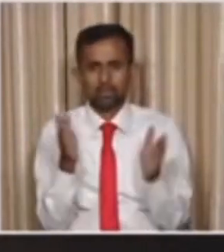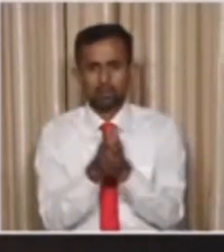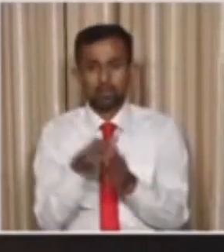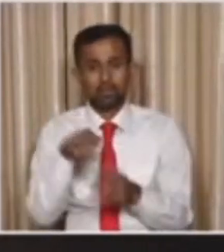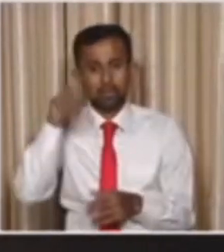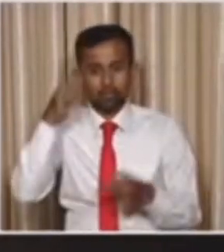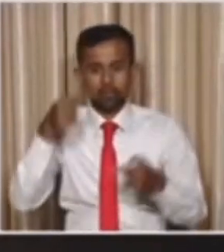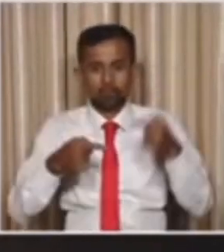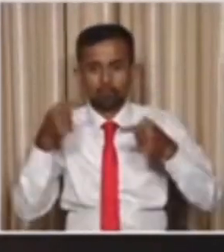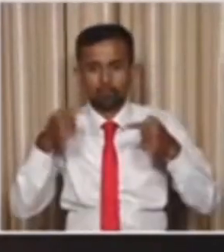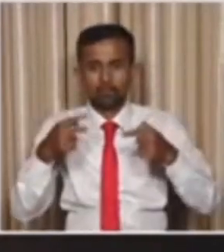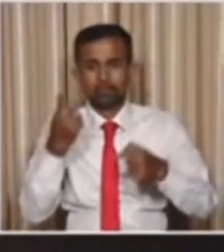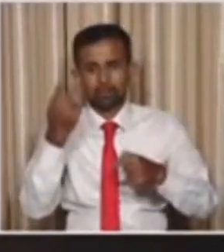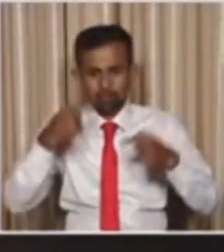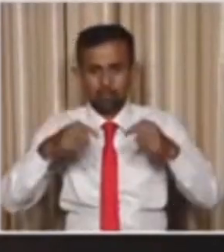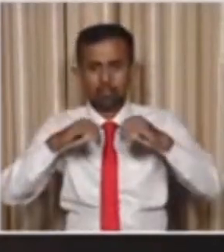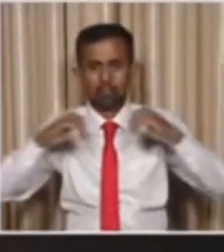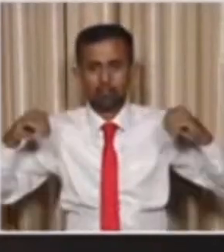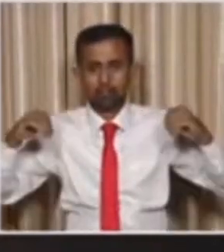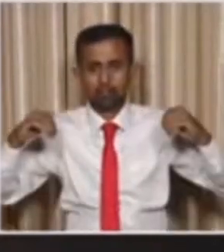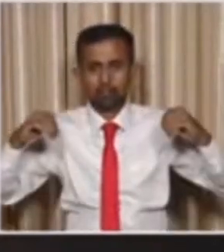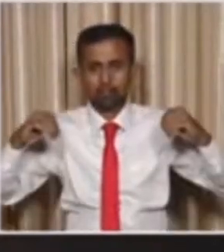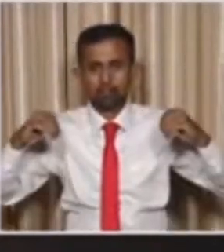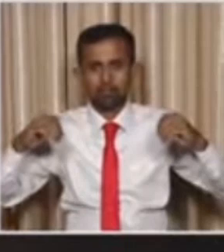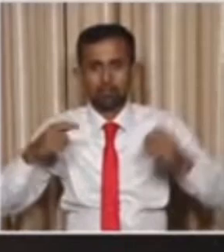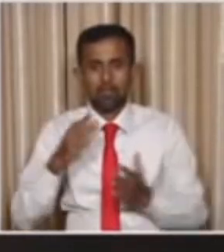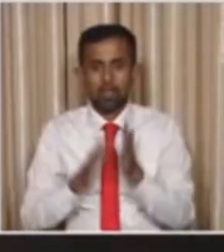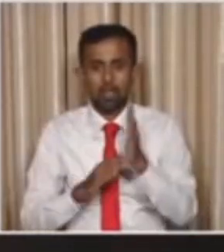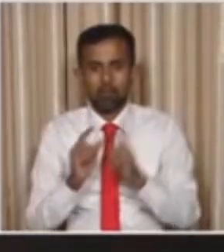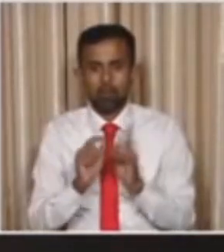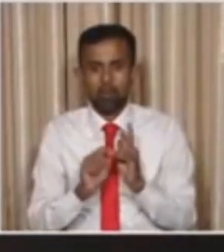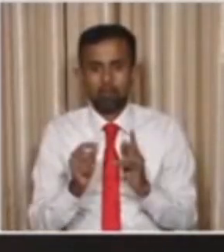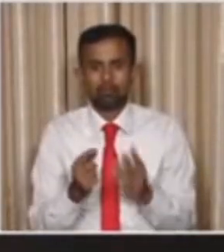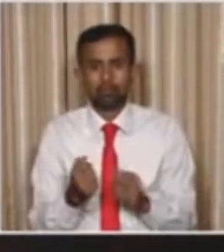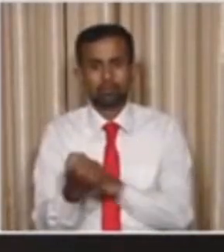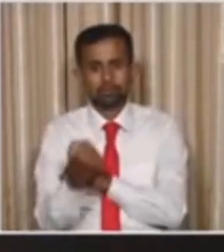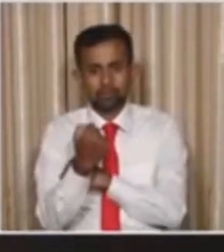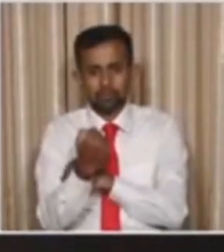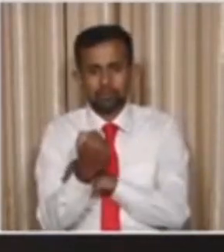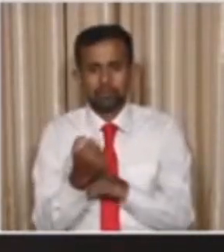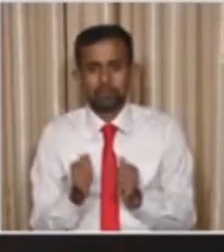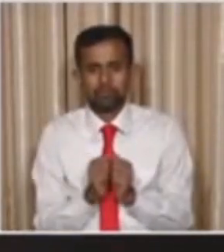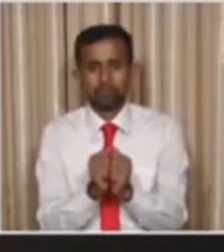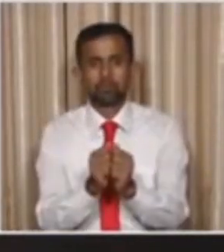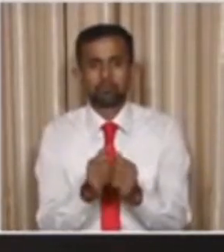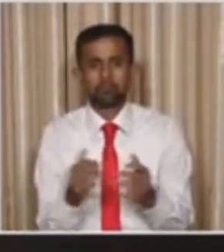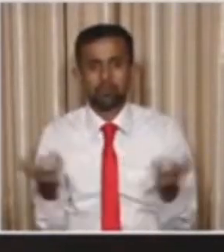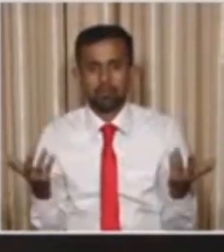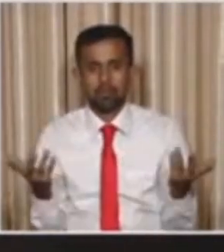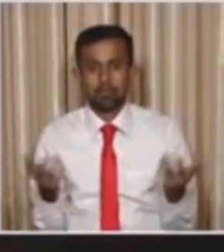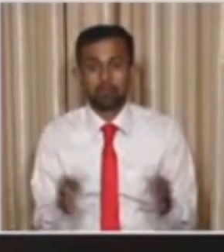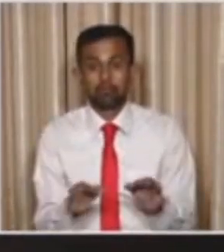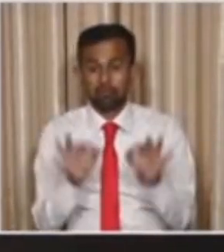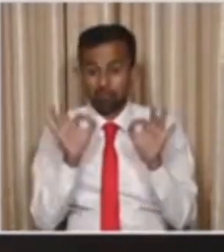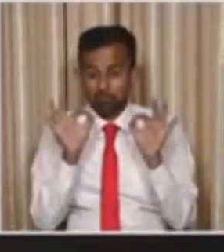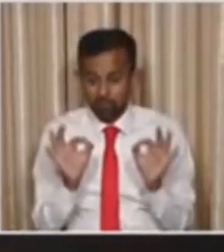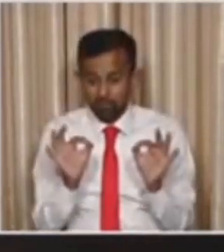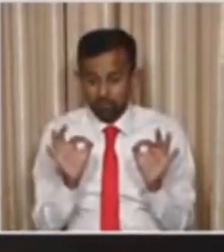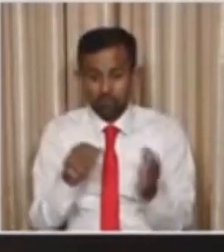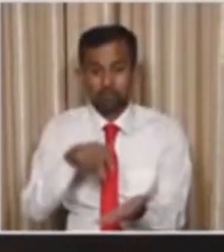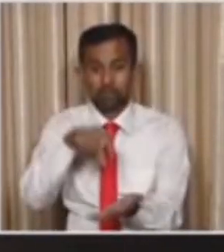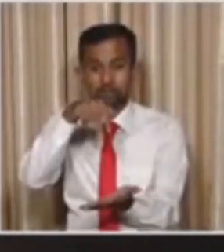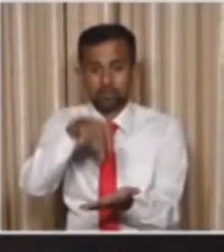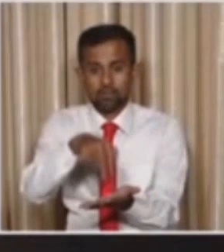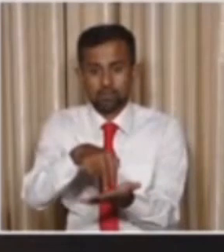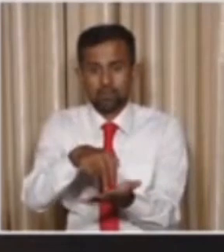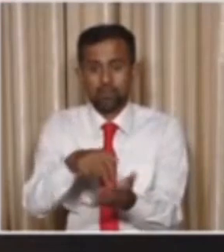विवाद दबेक सामुना ममात्यांशक अवश्य हय्यदी गमन वे स हरिदे विणुवे हिटगन मेघ